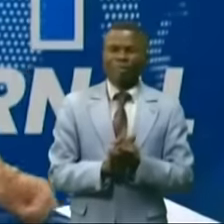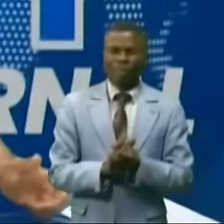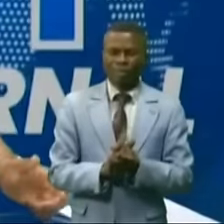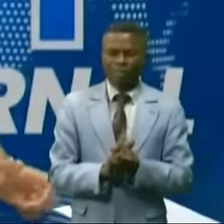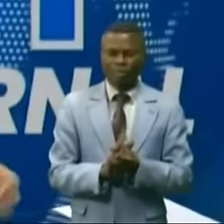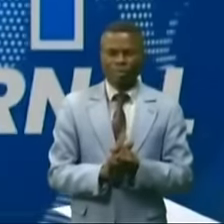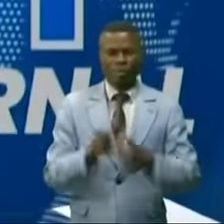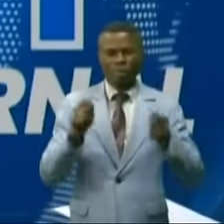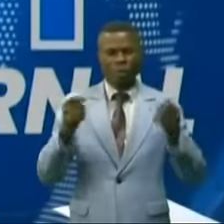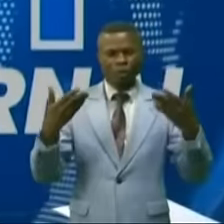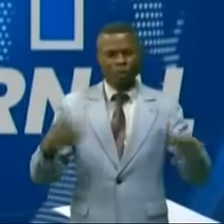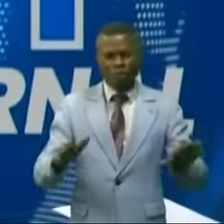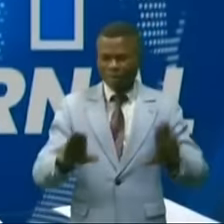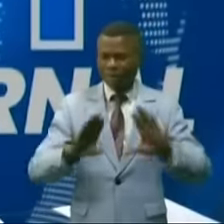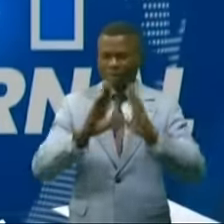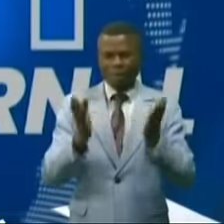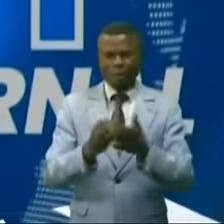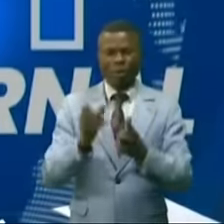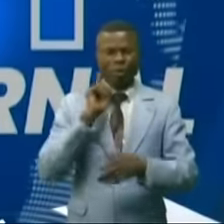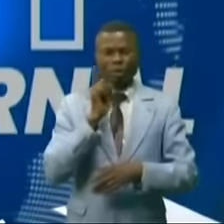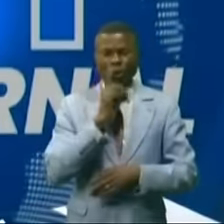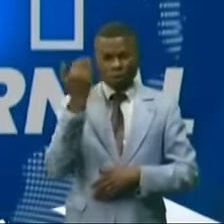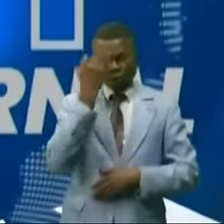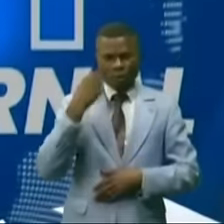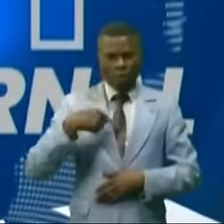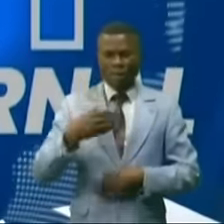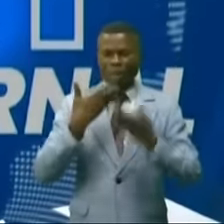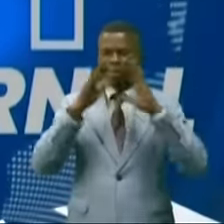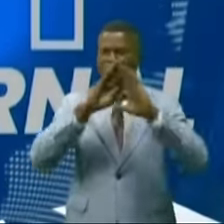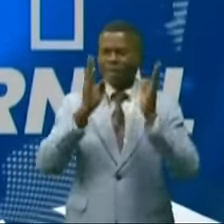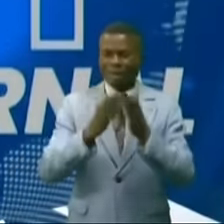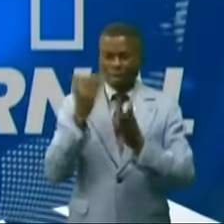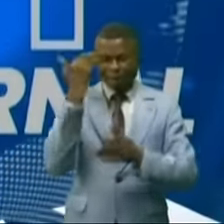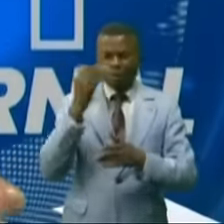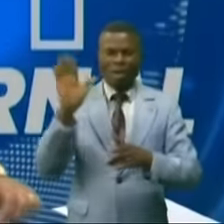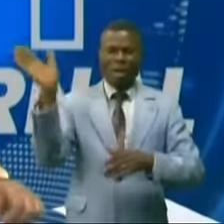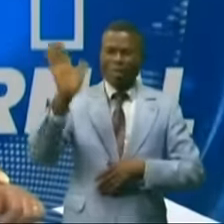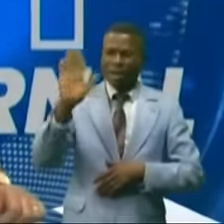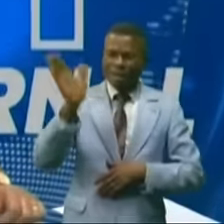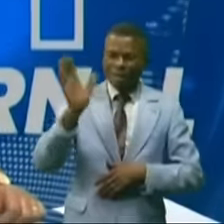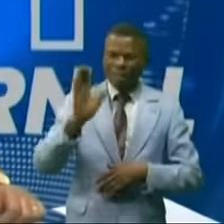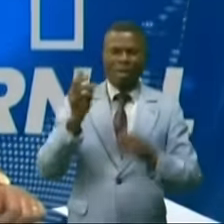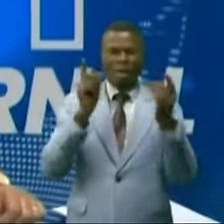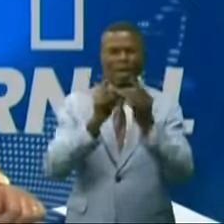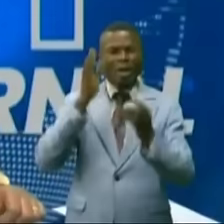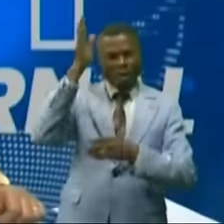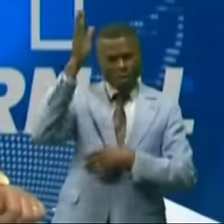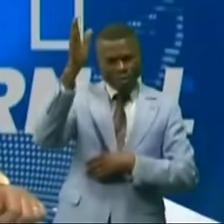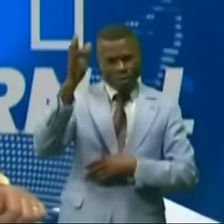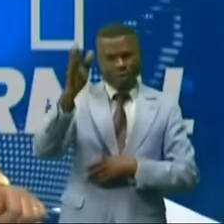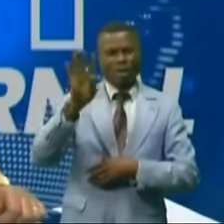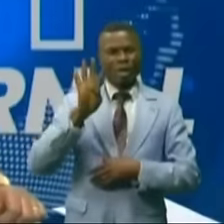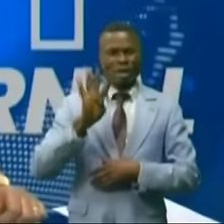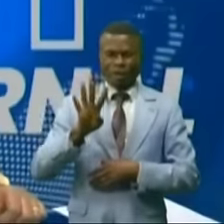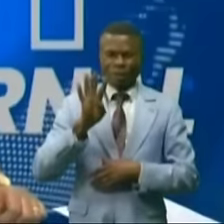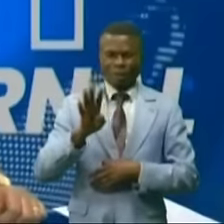Et c'est par ici que nous terminons ce journal. Merci de l'avoir suivi. Fanny Malonga était à la rédaction.